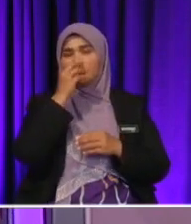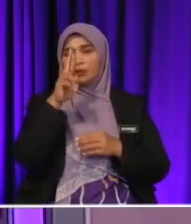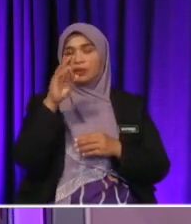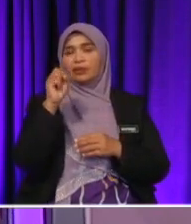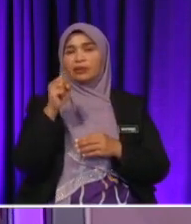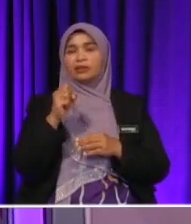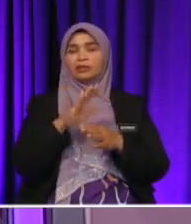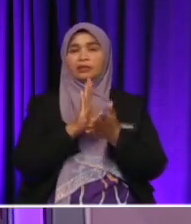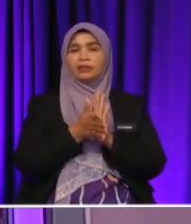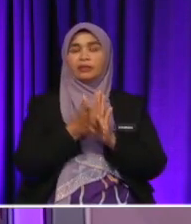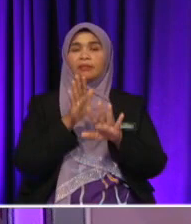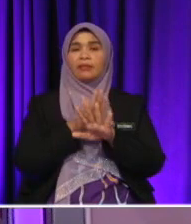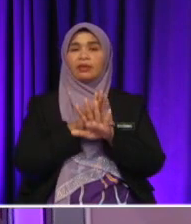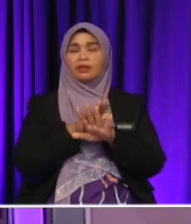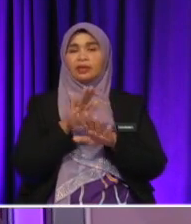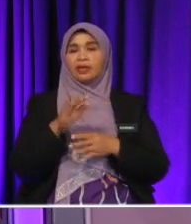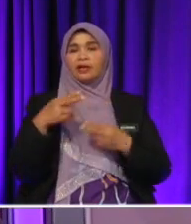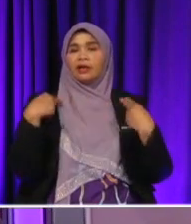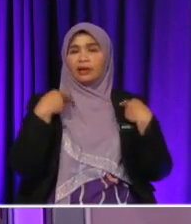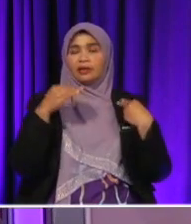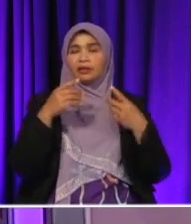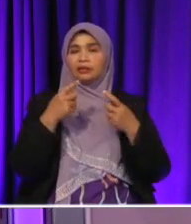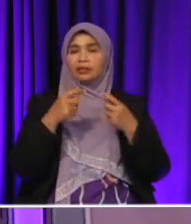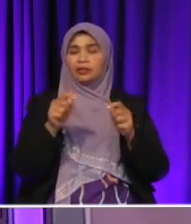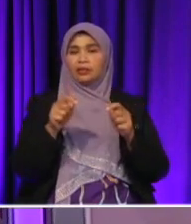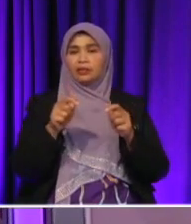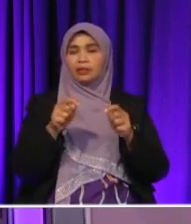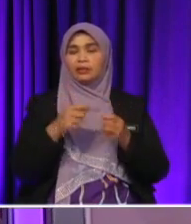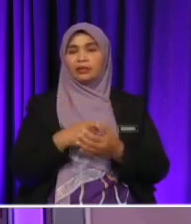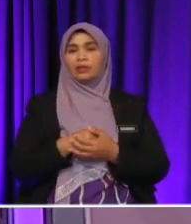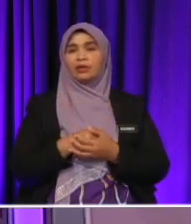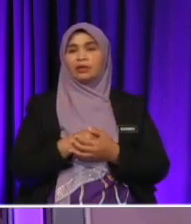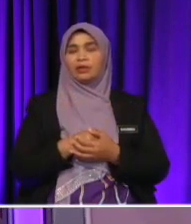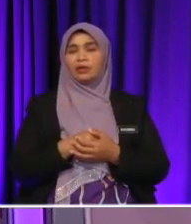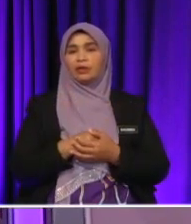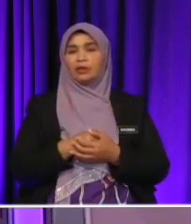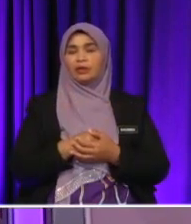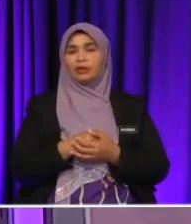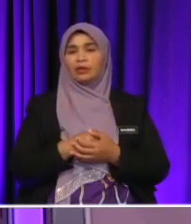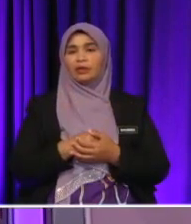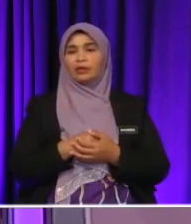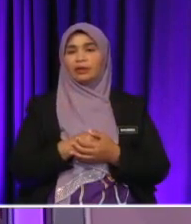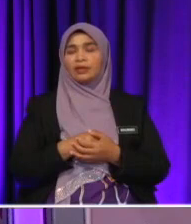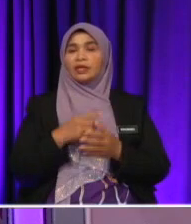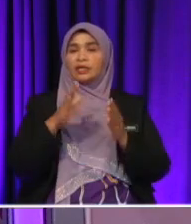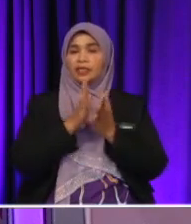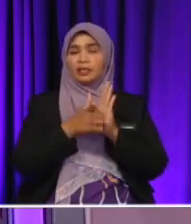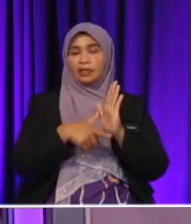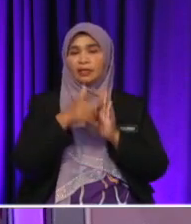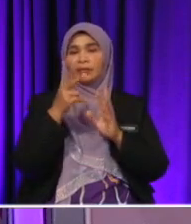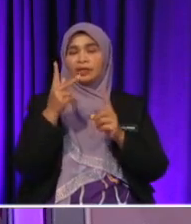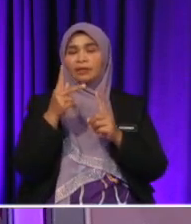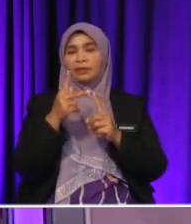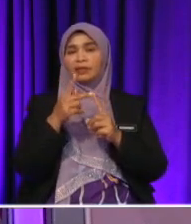banyaklah hewan-hewannya untuk memakan ke pokok bunga dulu sini jadi lebih kepada untuk